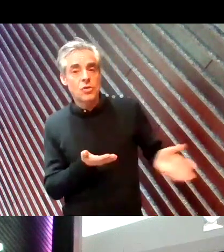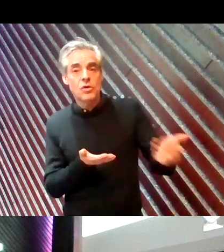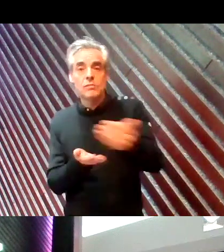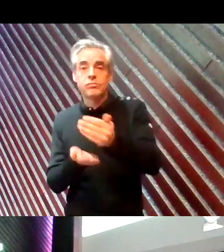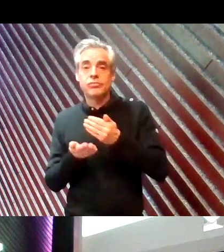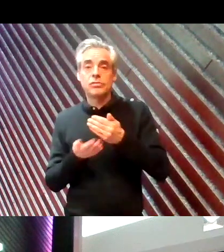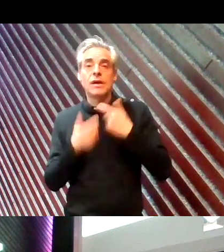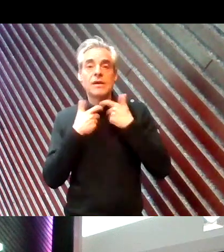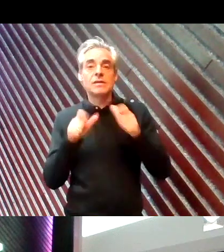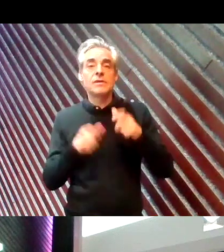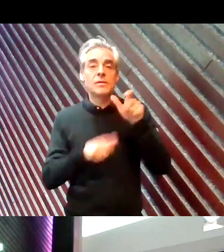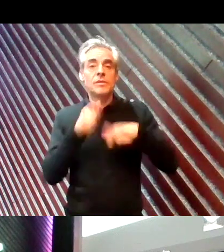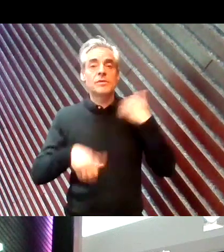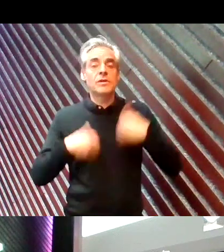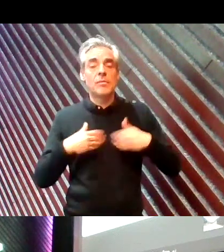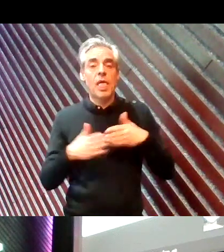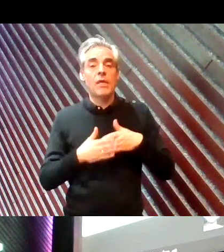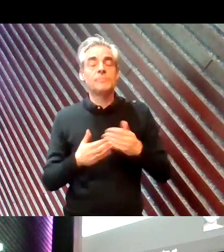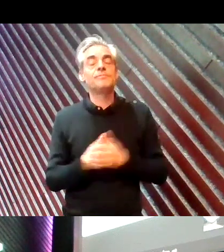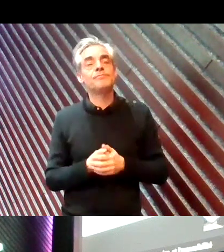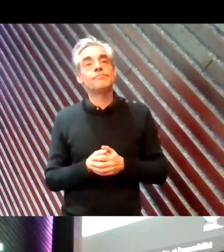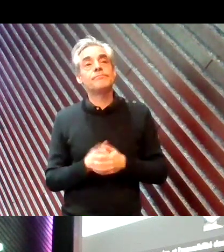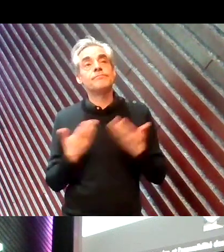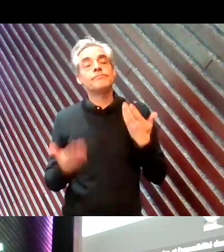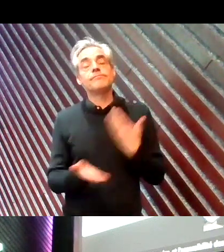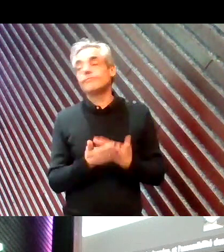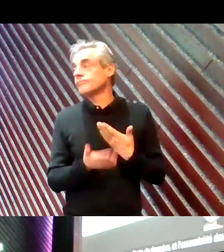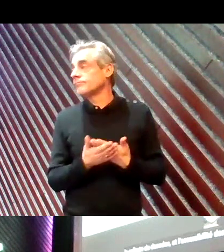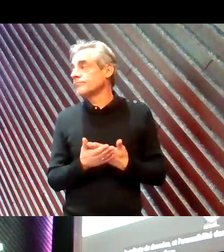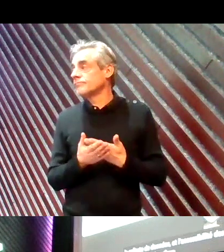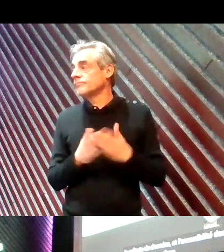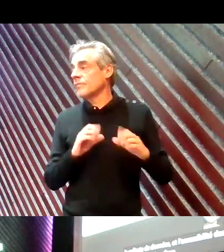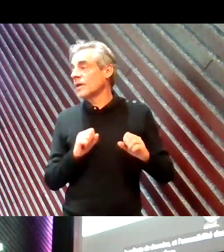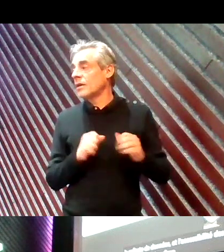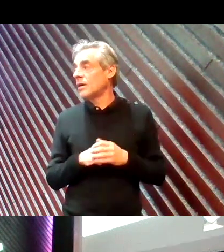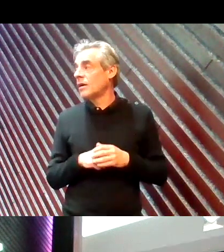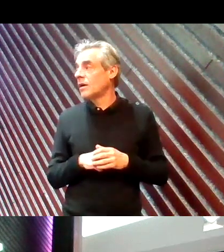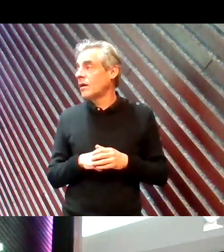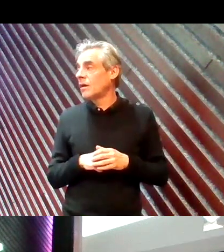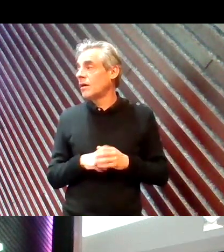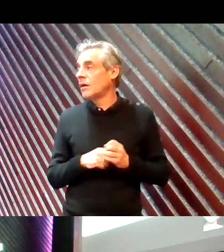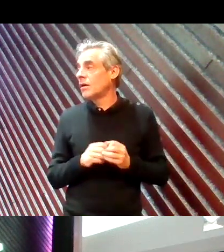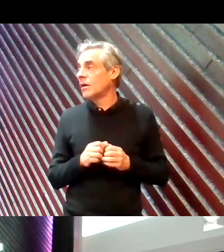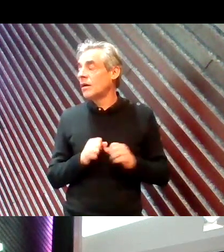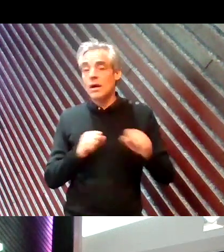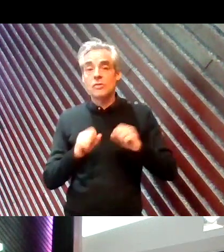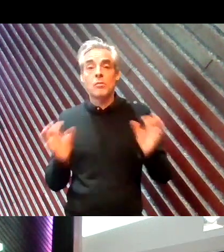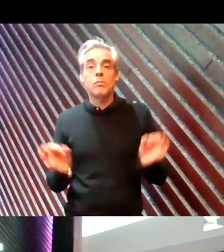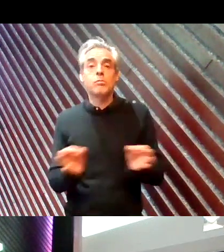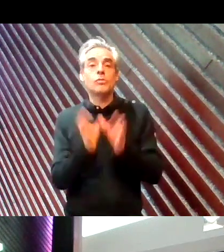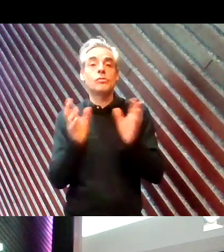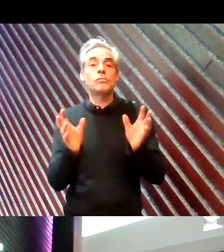l'accessibilité des personnes en situation d'ambitoire. Ça, on pourrait dire, c'est une action un peu juste momentanée.